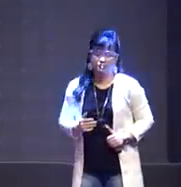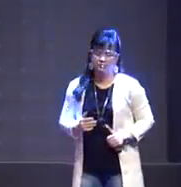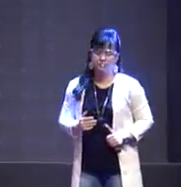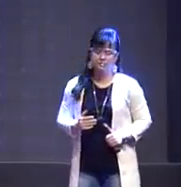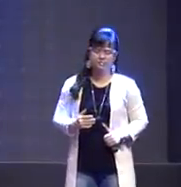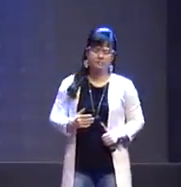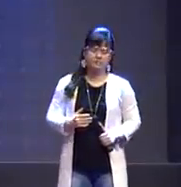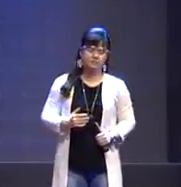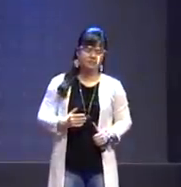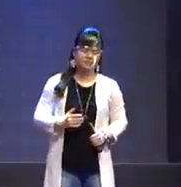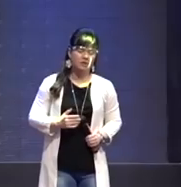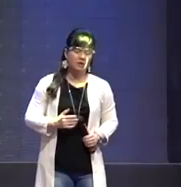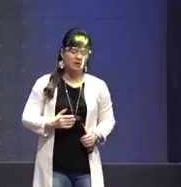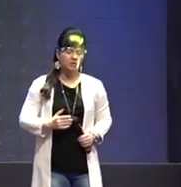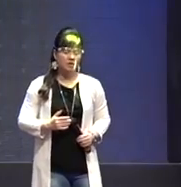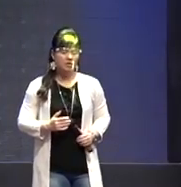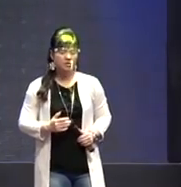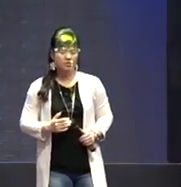pengharapan.